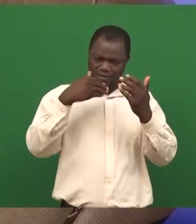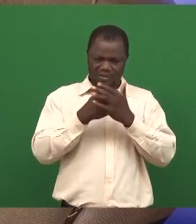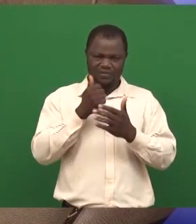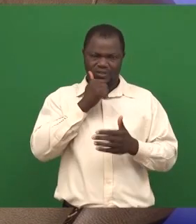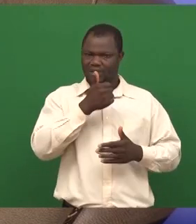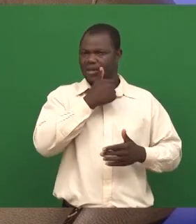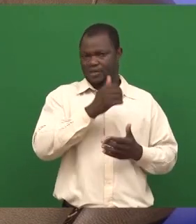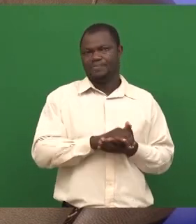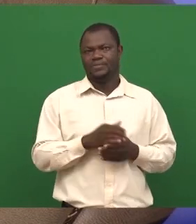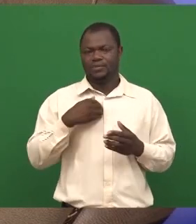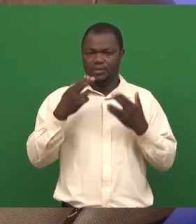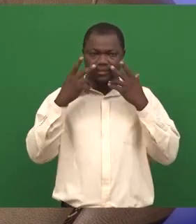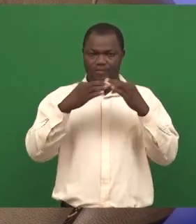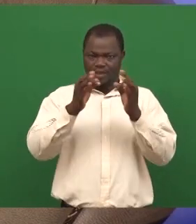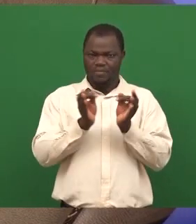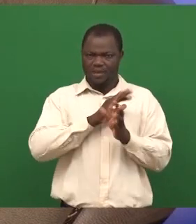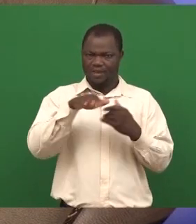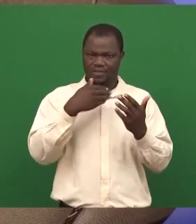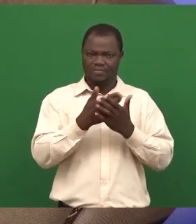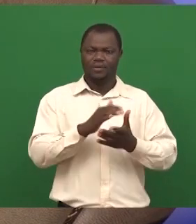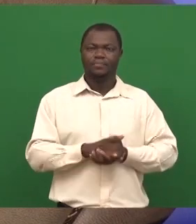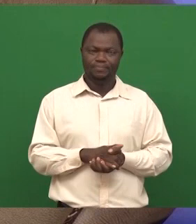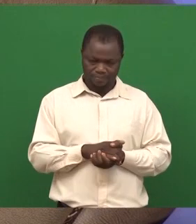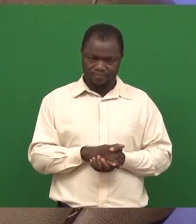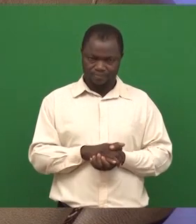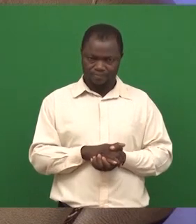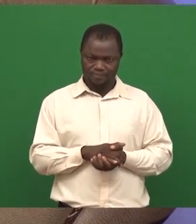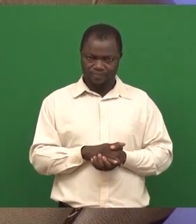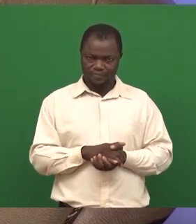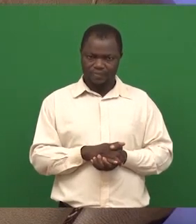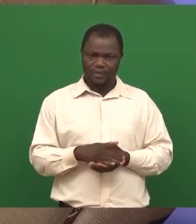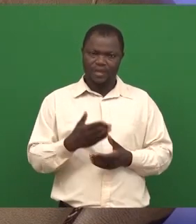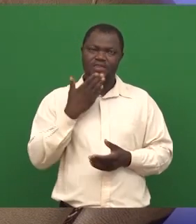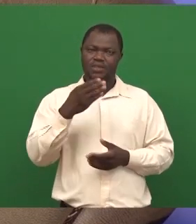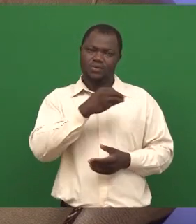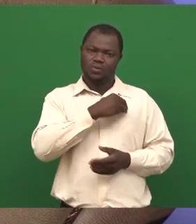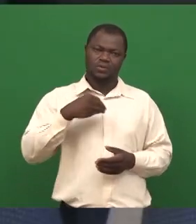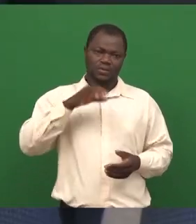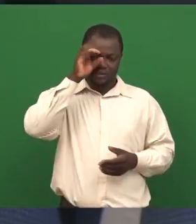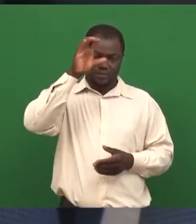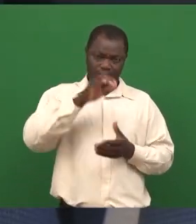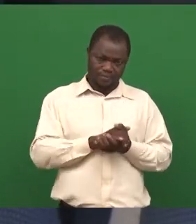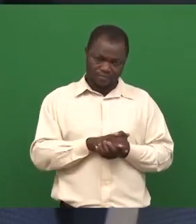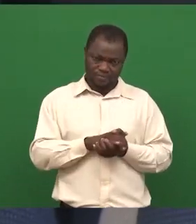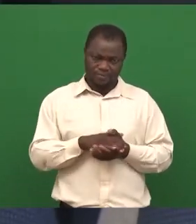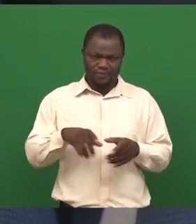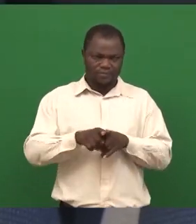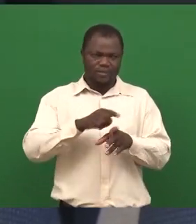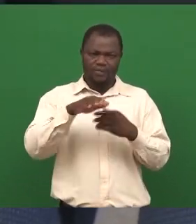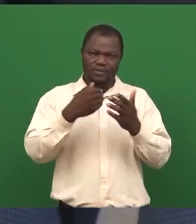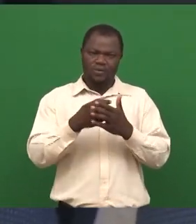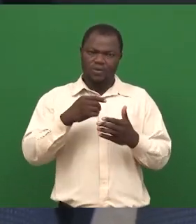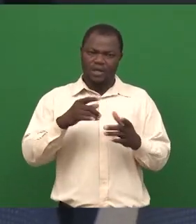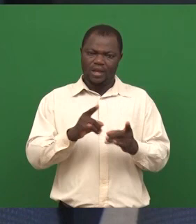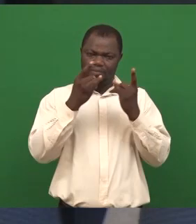dzedu nezvese. Ndobeda kune mukwasha ari kunze uyo, mukwasha wechidiki uyo. Taurako. Mazita Dr. Mai Chisamba. Chinoitika ndechekuti